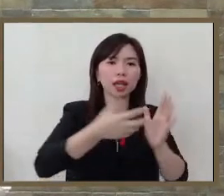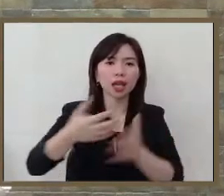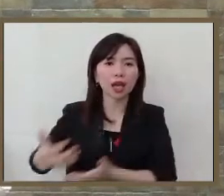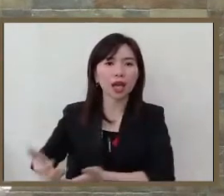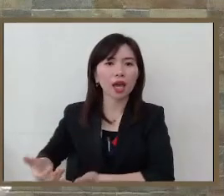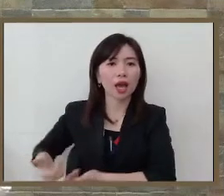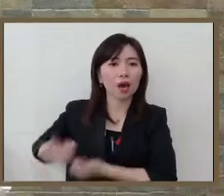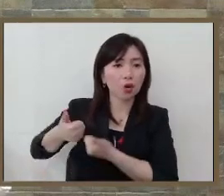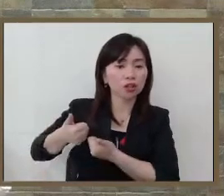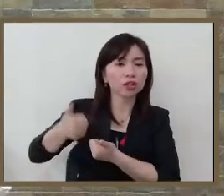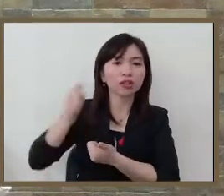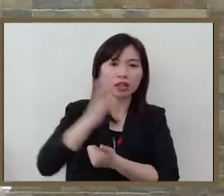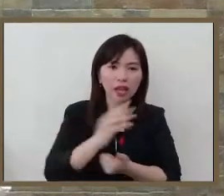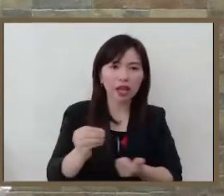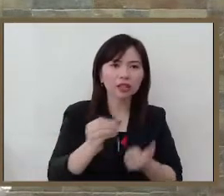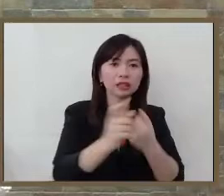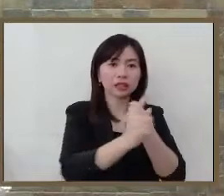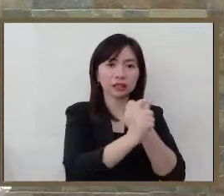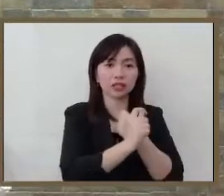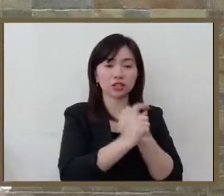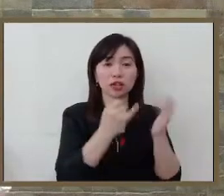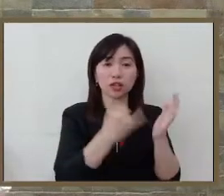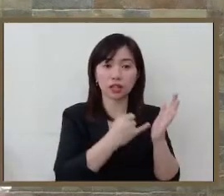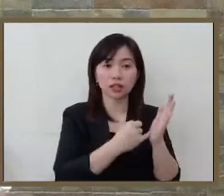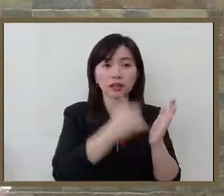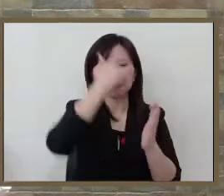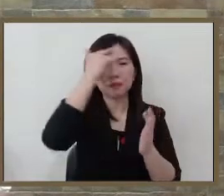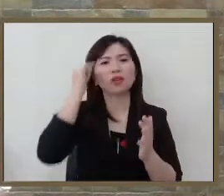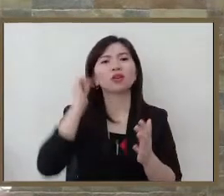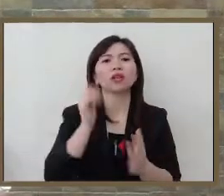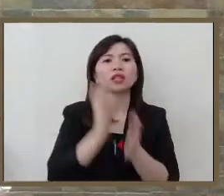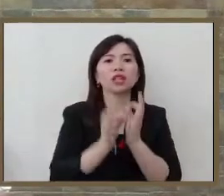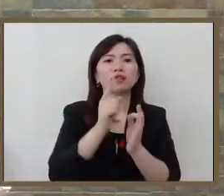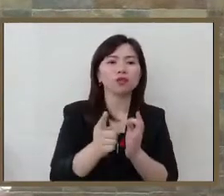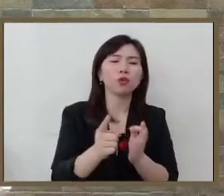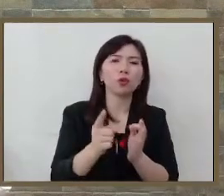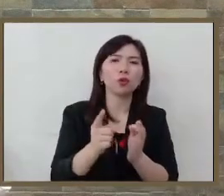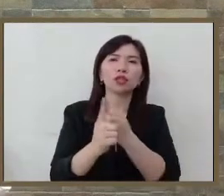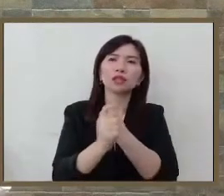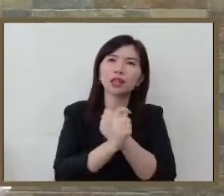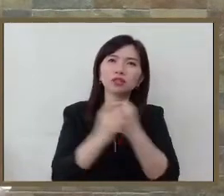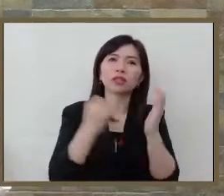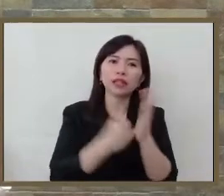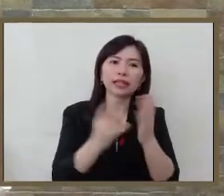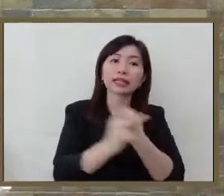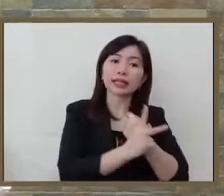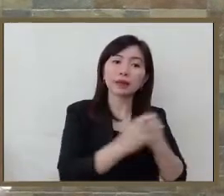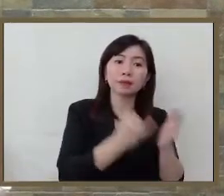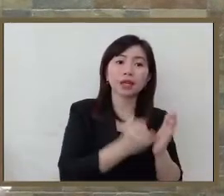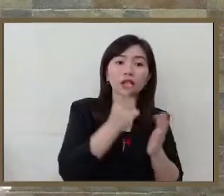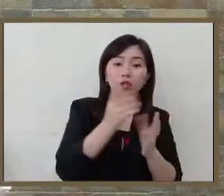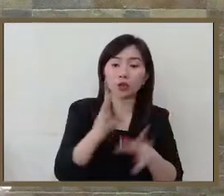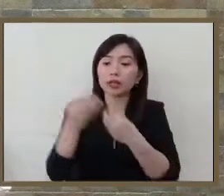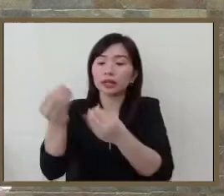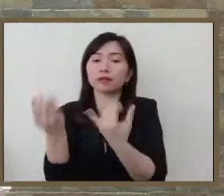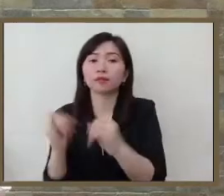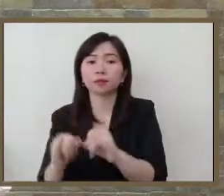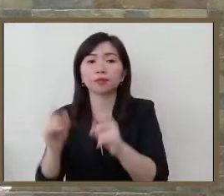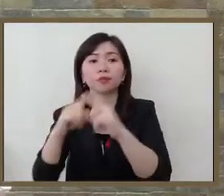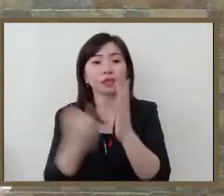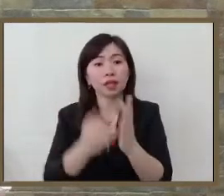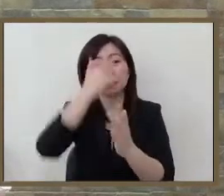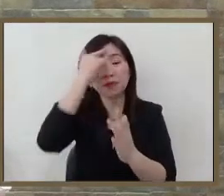yan, bubuksan mo yan. Excited ka dyan. Bakit nandiyan dyan ang kasiyahan eh. Kaya nga yun ang pagkakamali